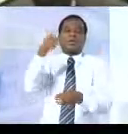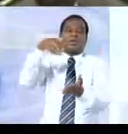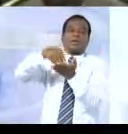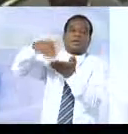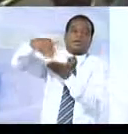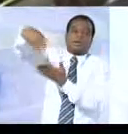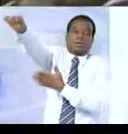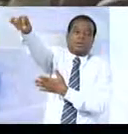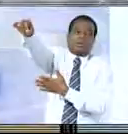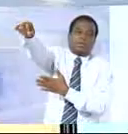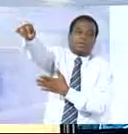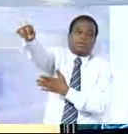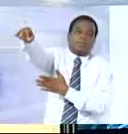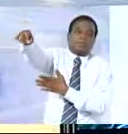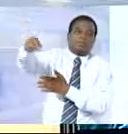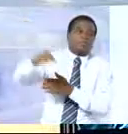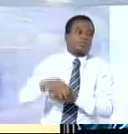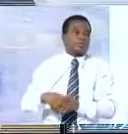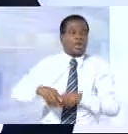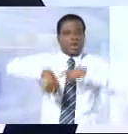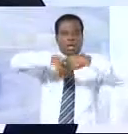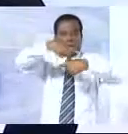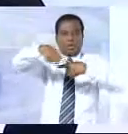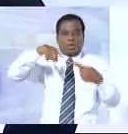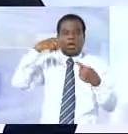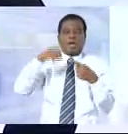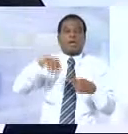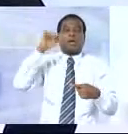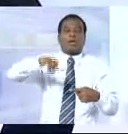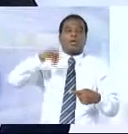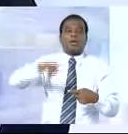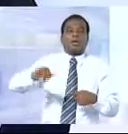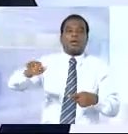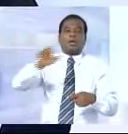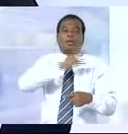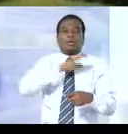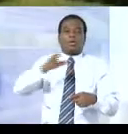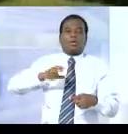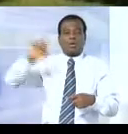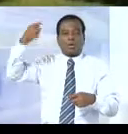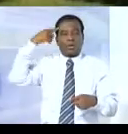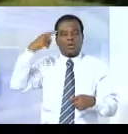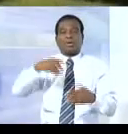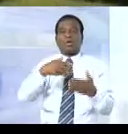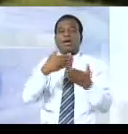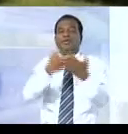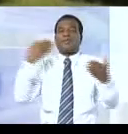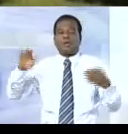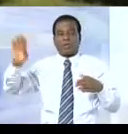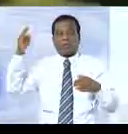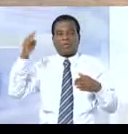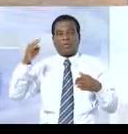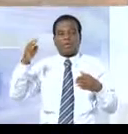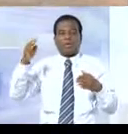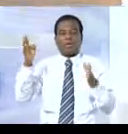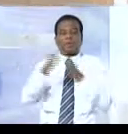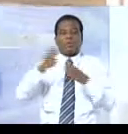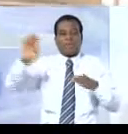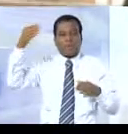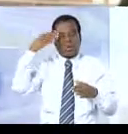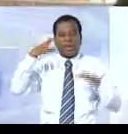de francs CFA. Direction Yamoussoukro, le conseil du gouvernement qui précède le conseil des ministres, présidé par